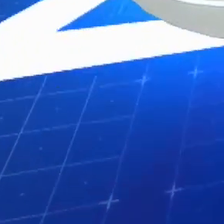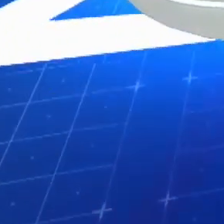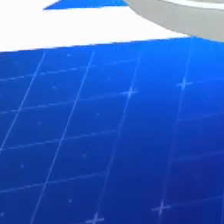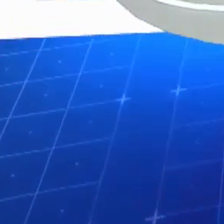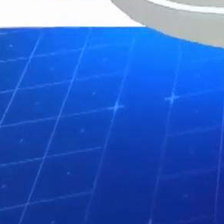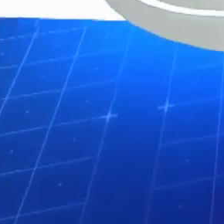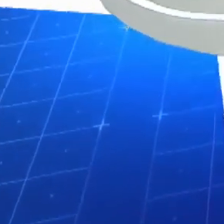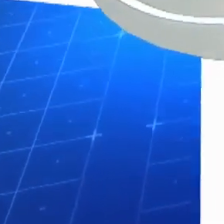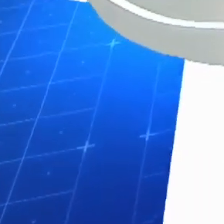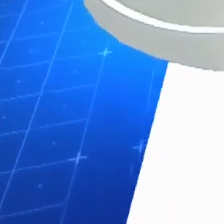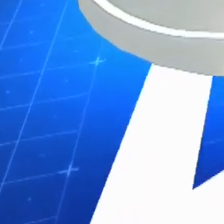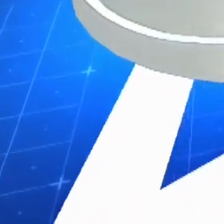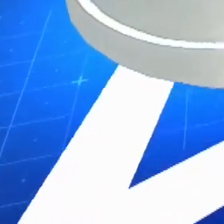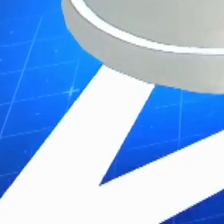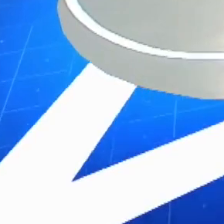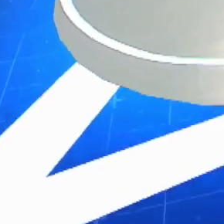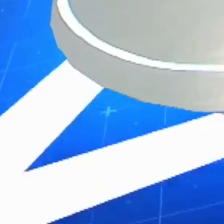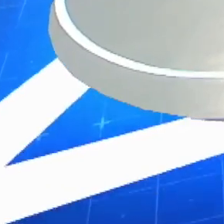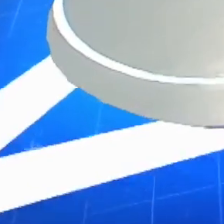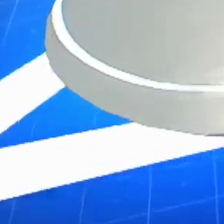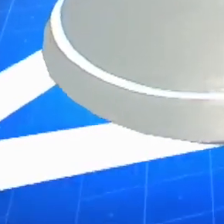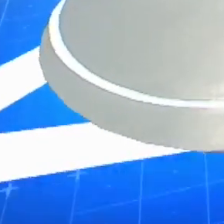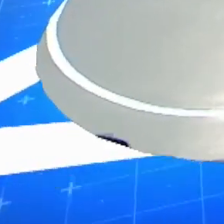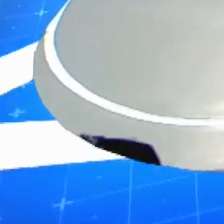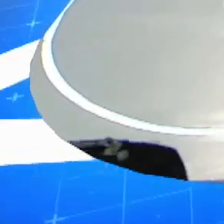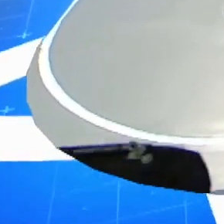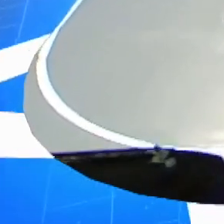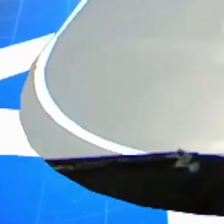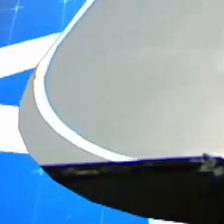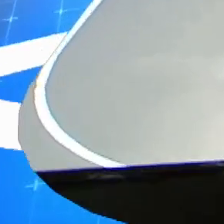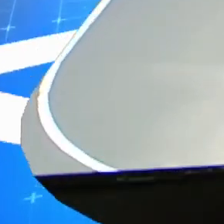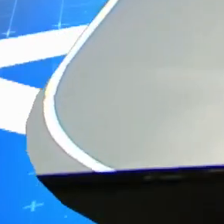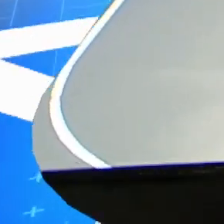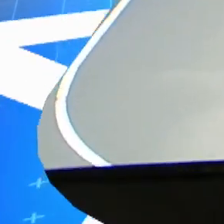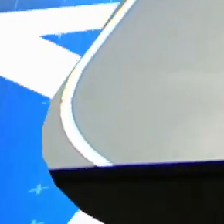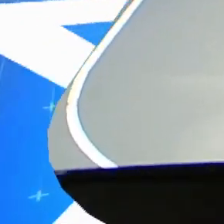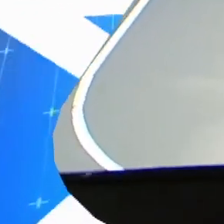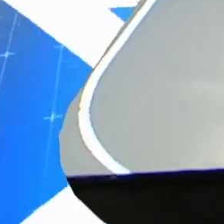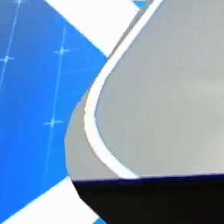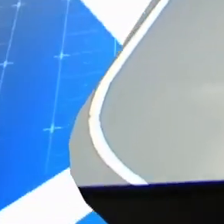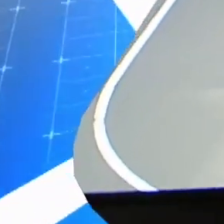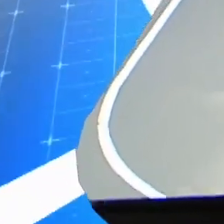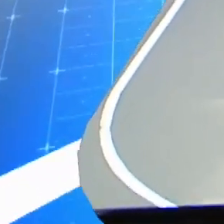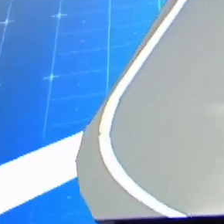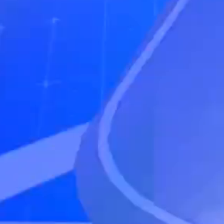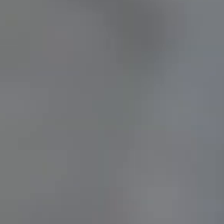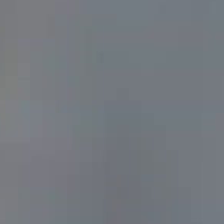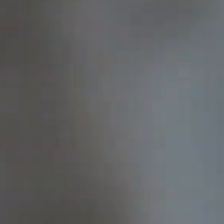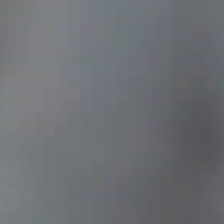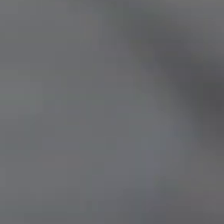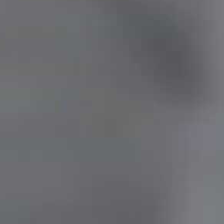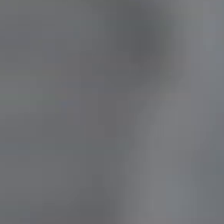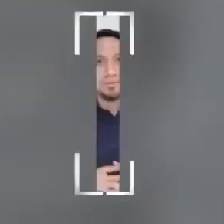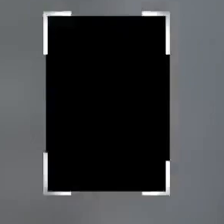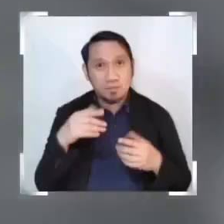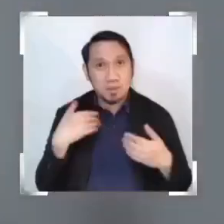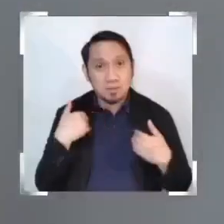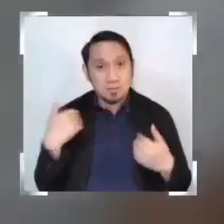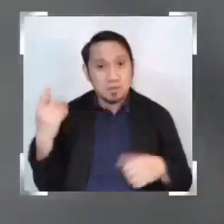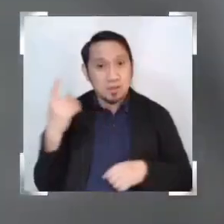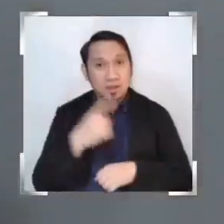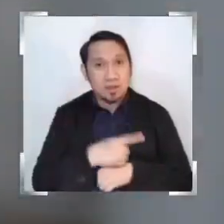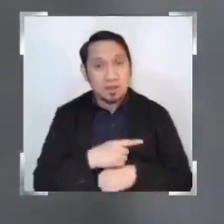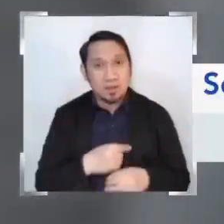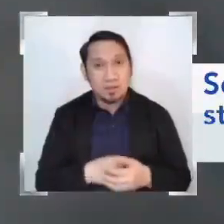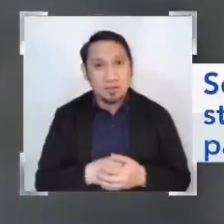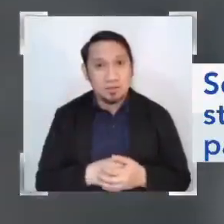Nakatanggap ng kakaibang regalo ang Kapuso actress na si Solen Yusap. Ito'y para sa kanyang 37th birthday. Mula ang regalo